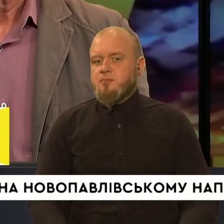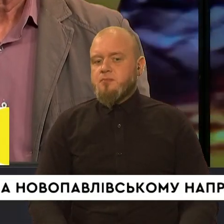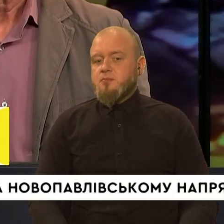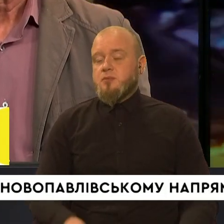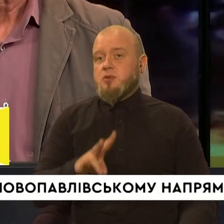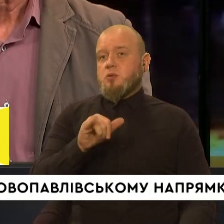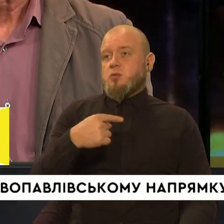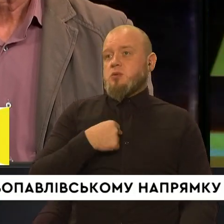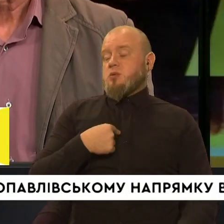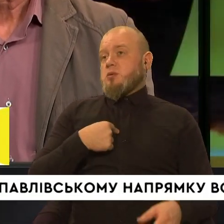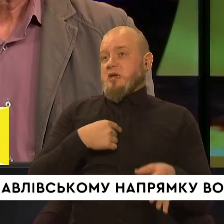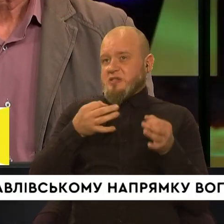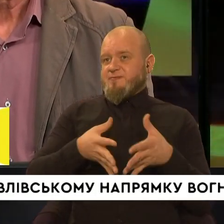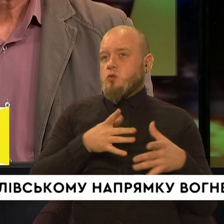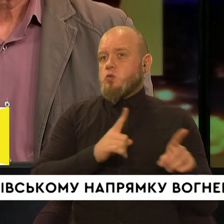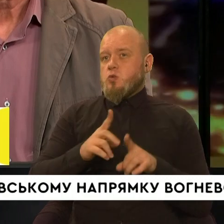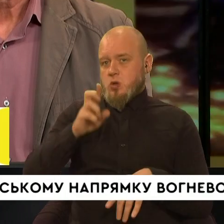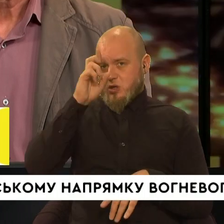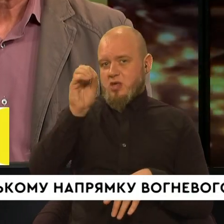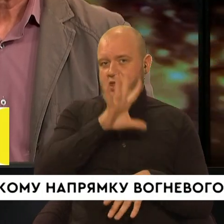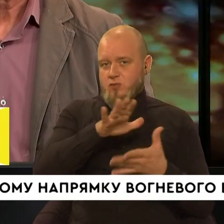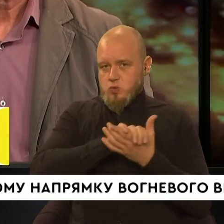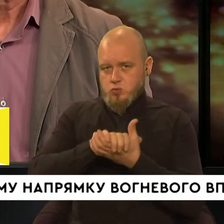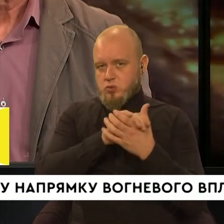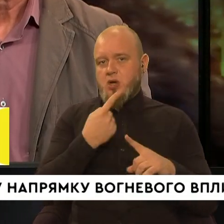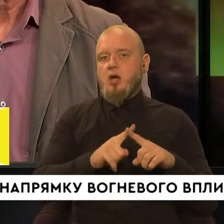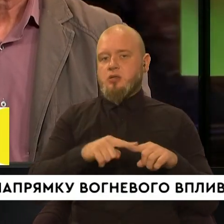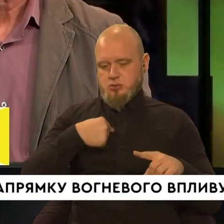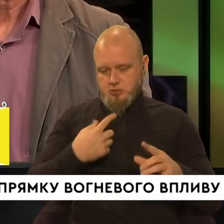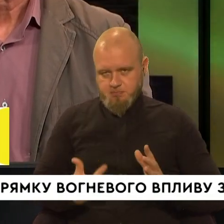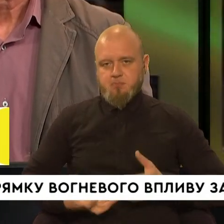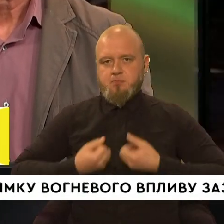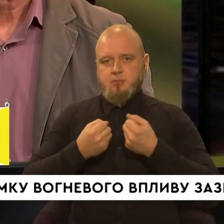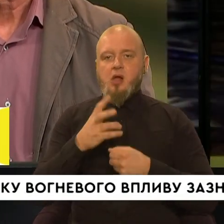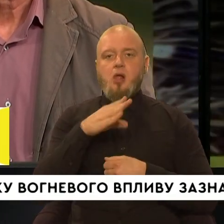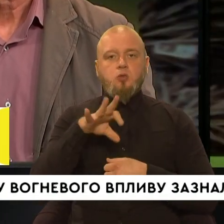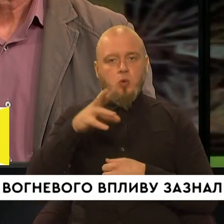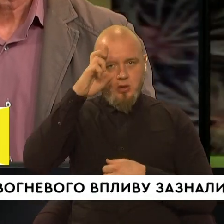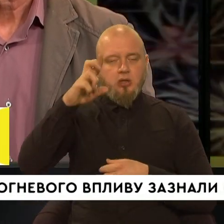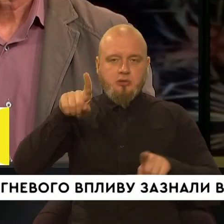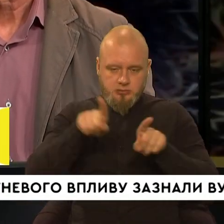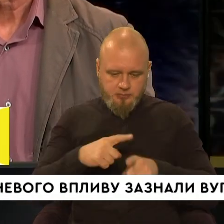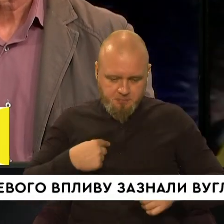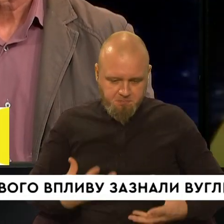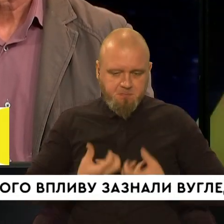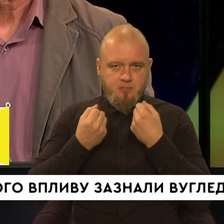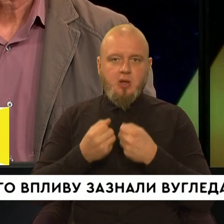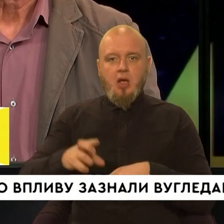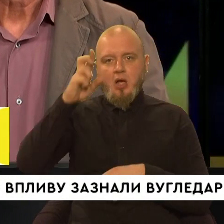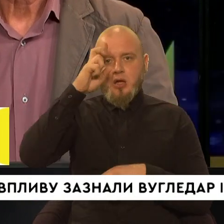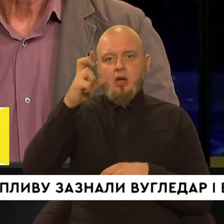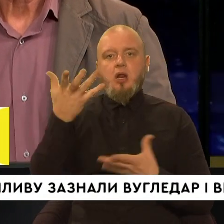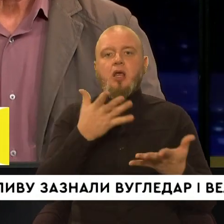Ну, звісно, що країни Євросоюзу – це наші прихильники, країни НАТО – наші прихильники, країни,